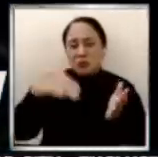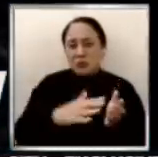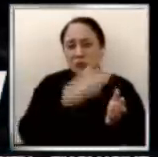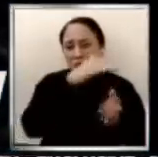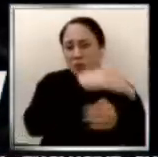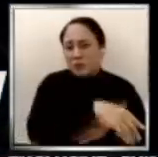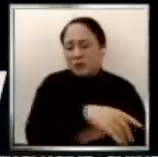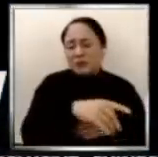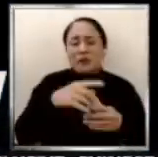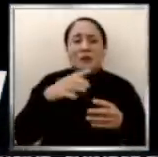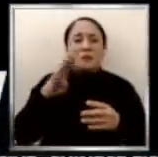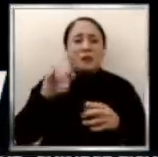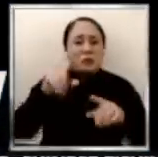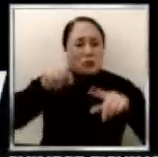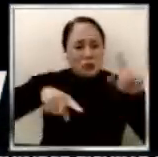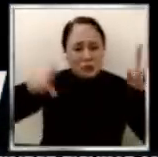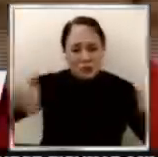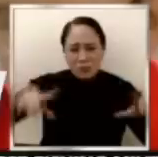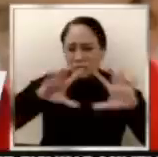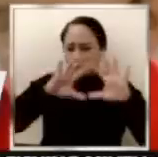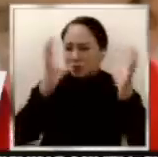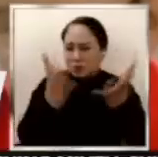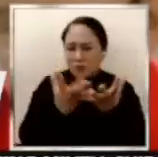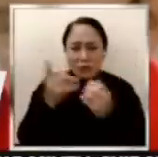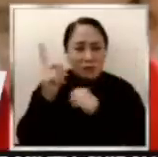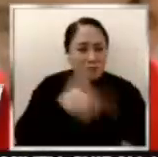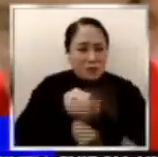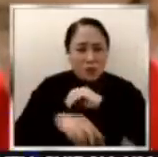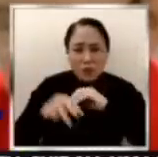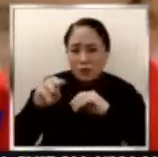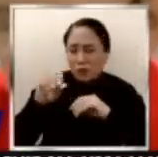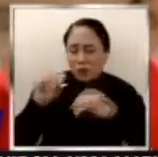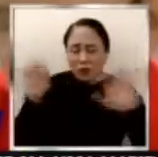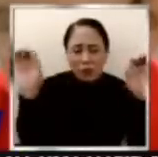lang, wala raw pangil ang MOA. Dapat mas maging